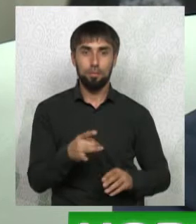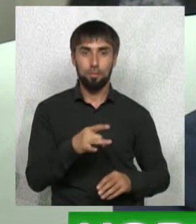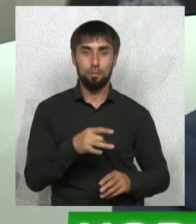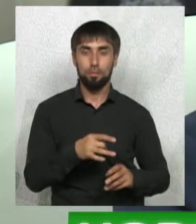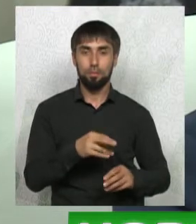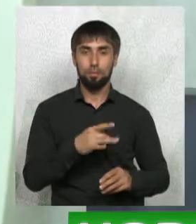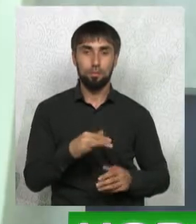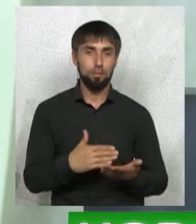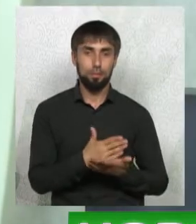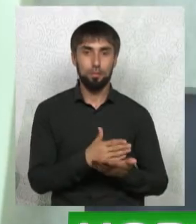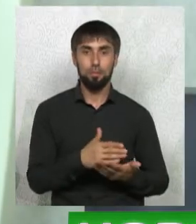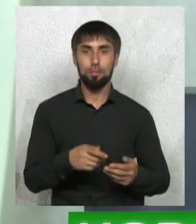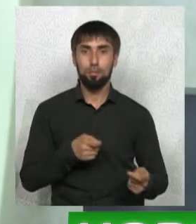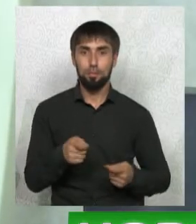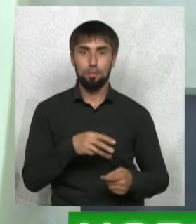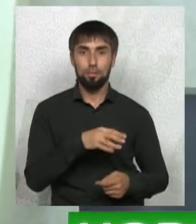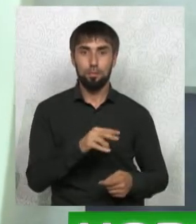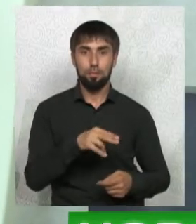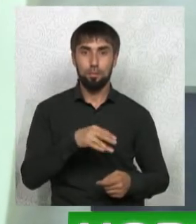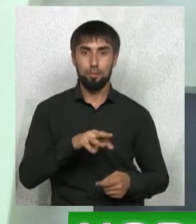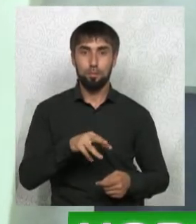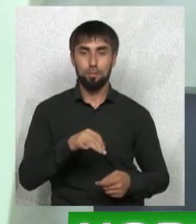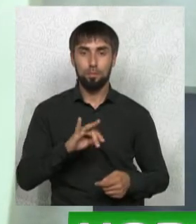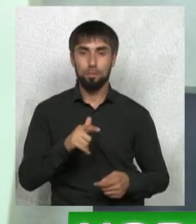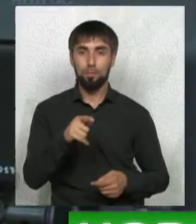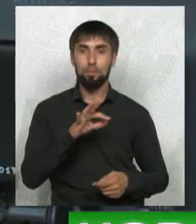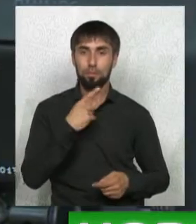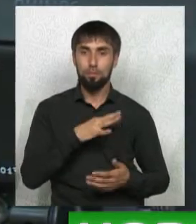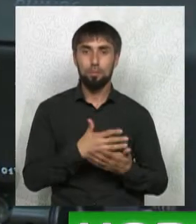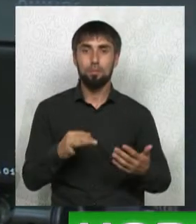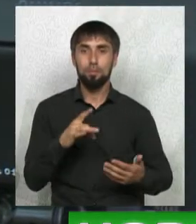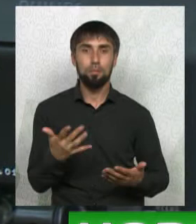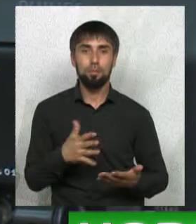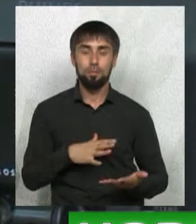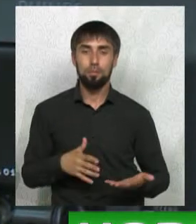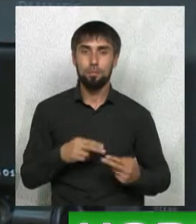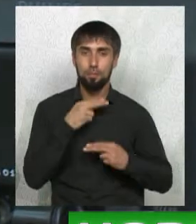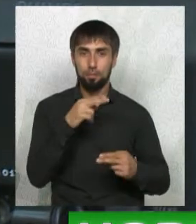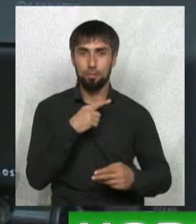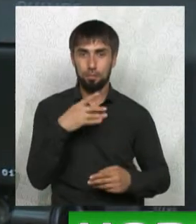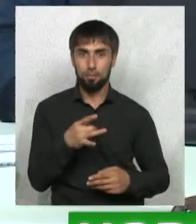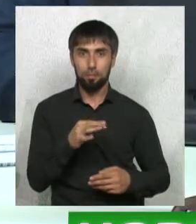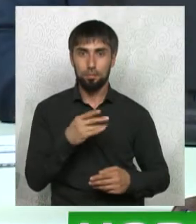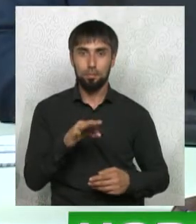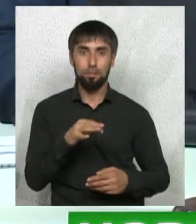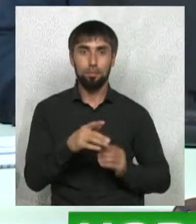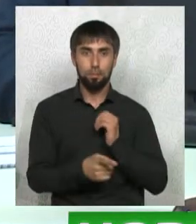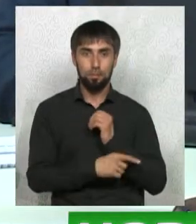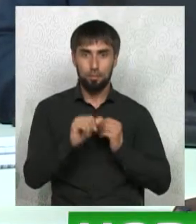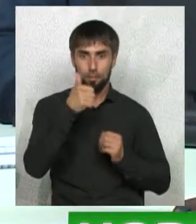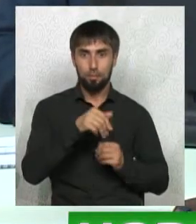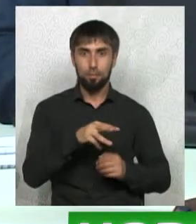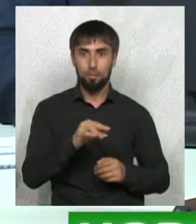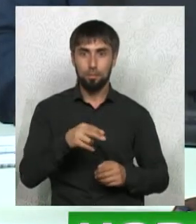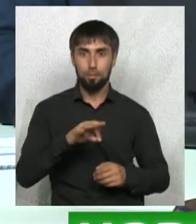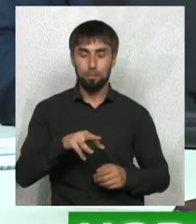промышленной политики и проектного управления Минпромторга страны. Он перечислил, какие меры поддержки оказывались региону ведомством в последние годы.